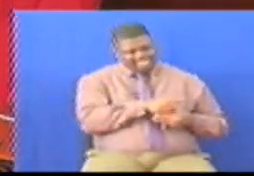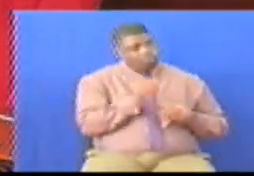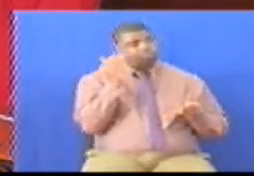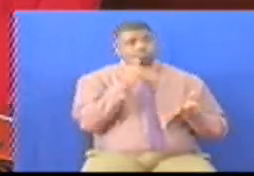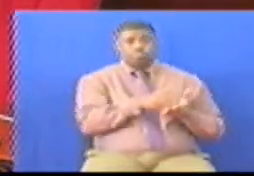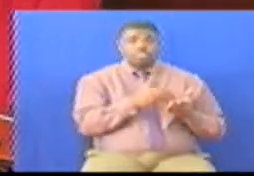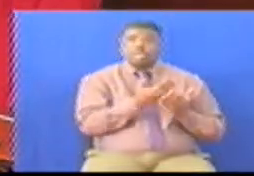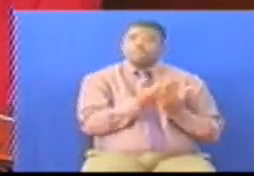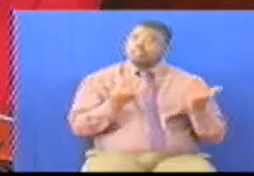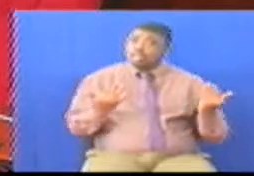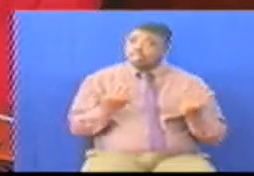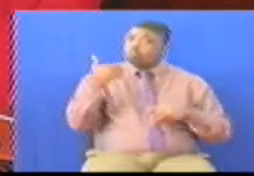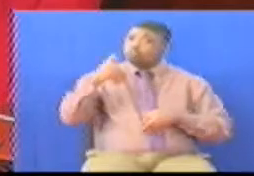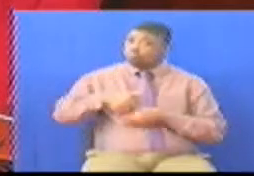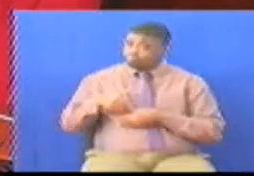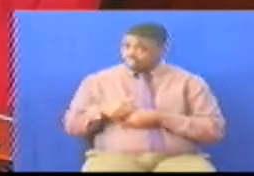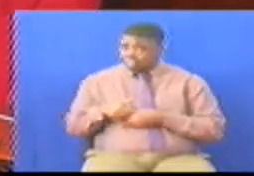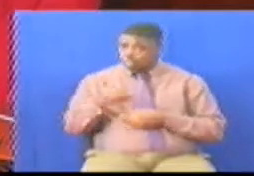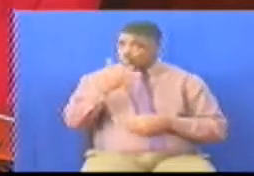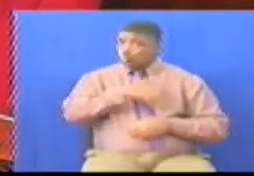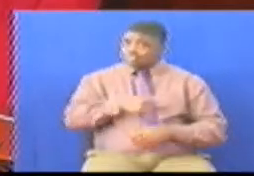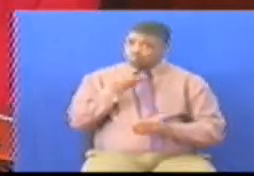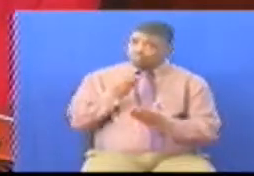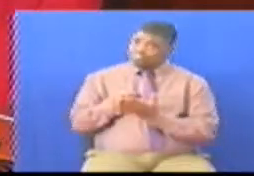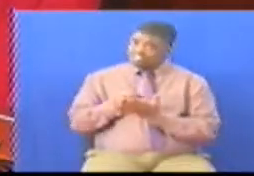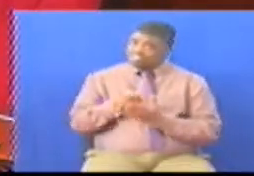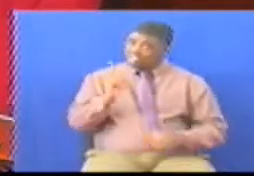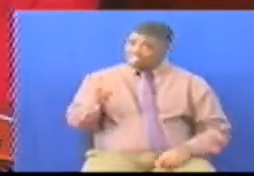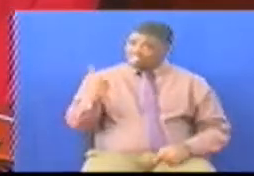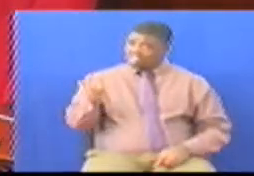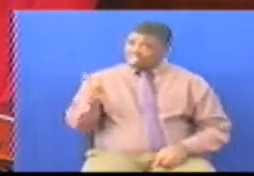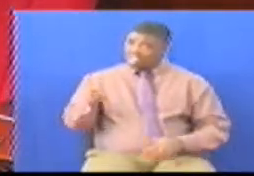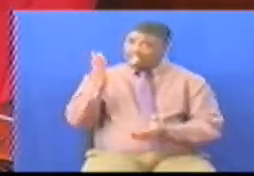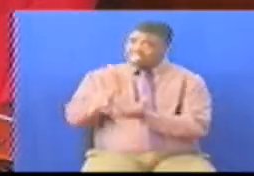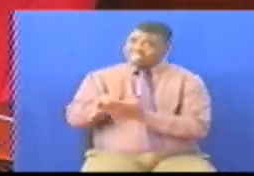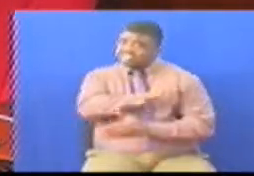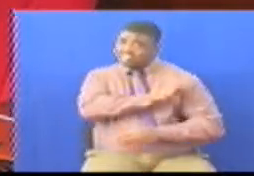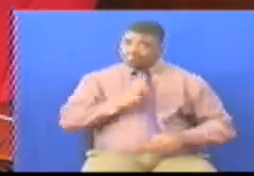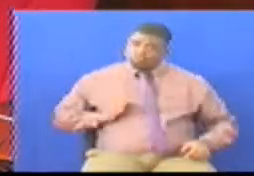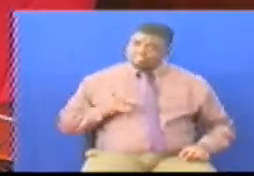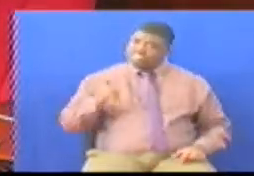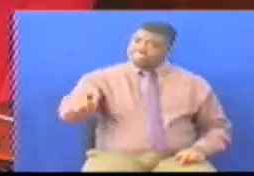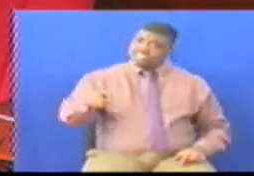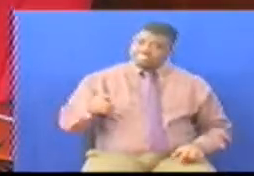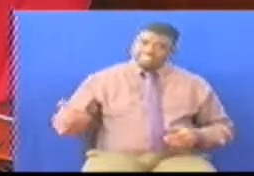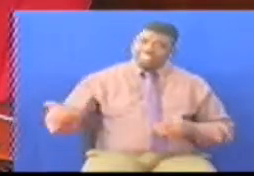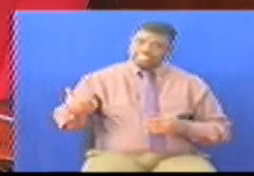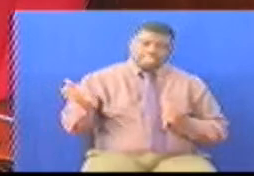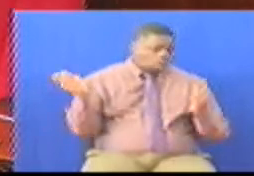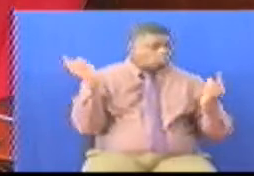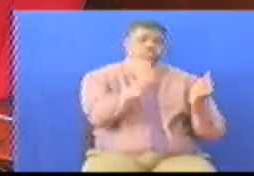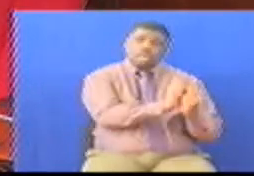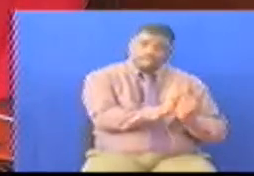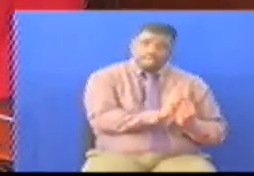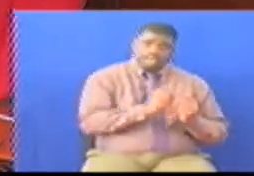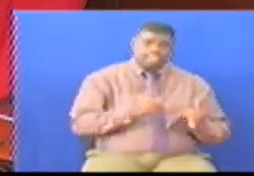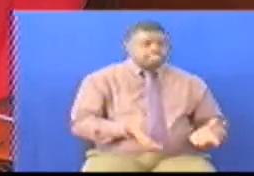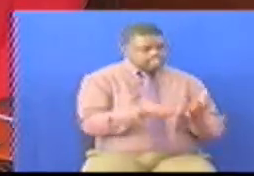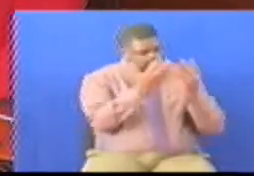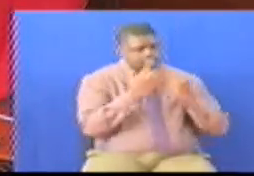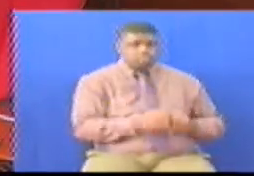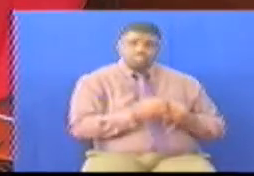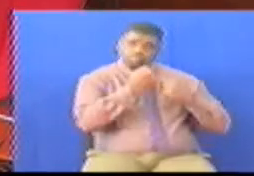hususan waziri mwenye dhamana, waziri wa fedha, ahakikishe kwamba bodi hizi Mheshimiwa Spika zinakutana ili